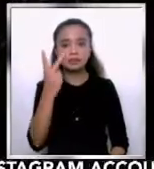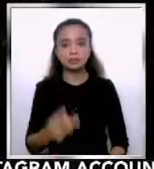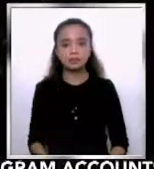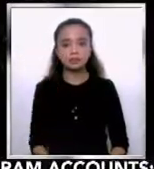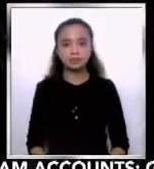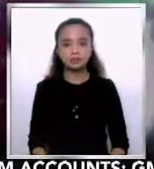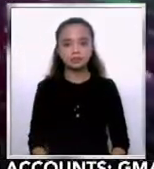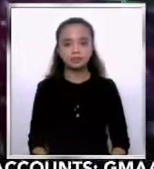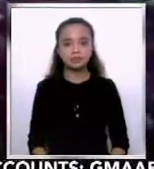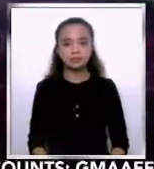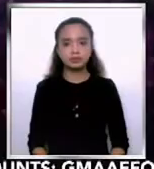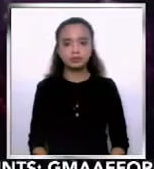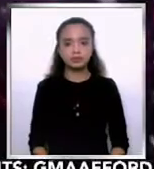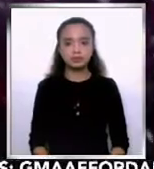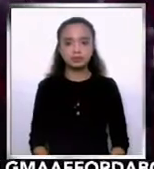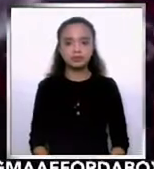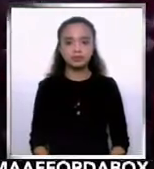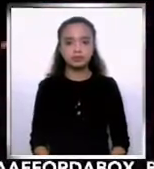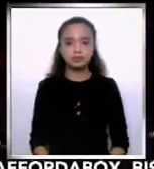Go!